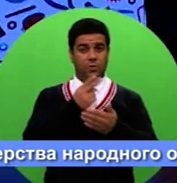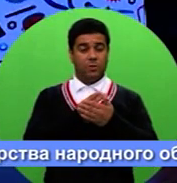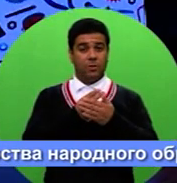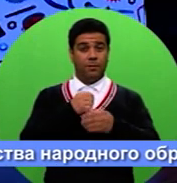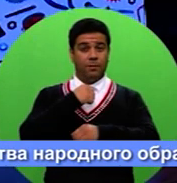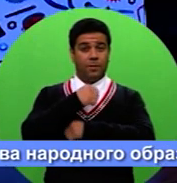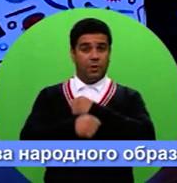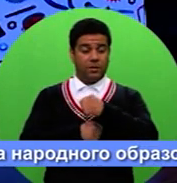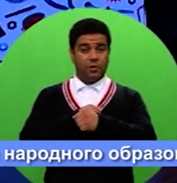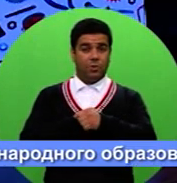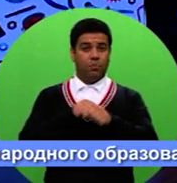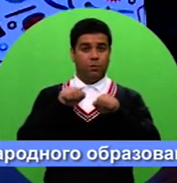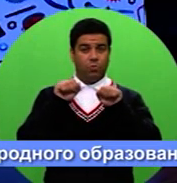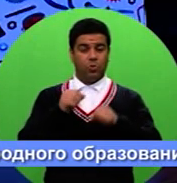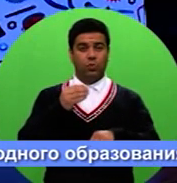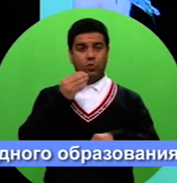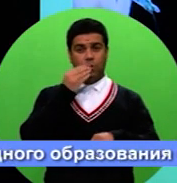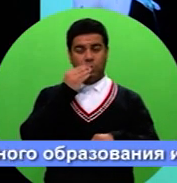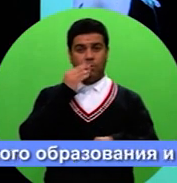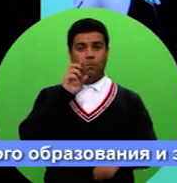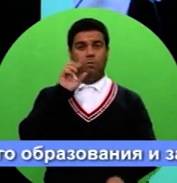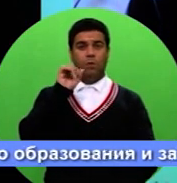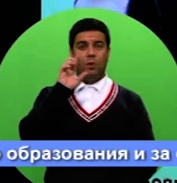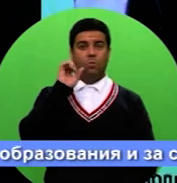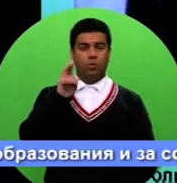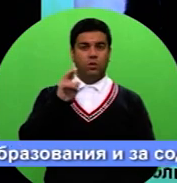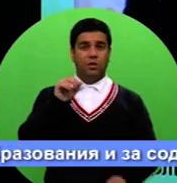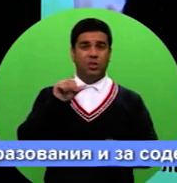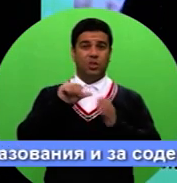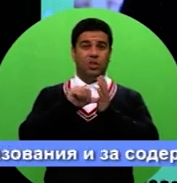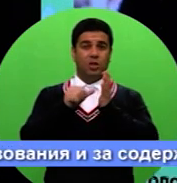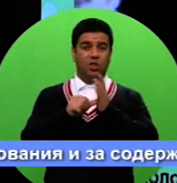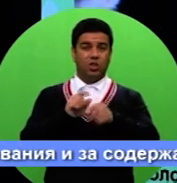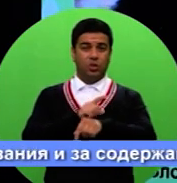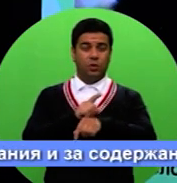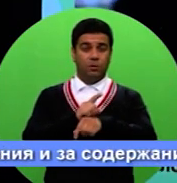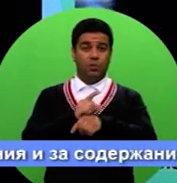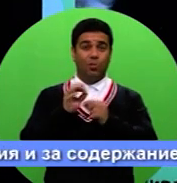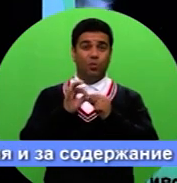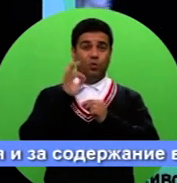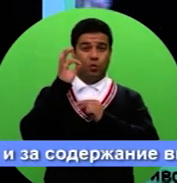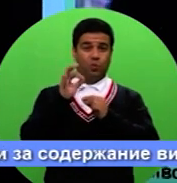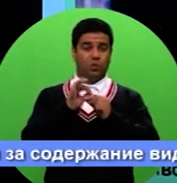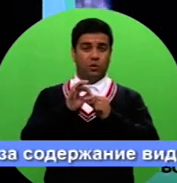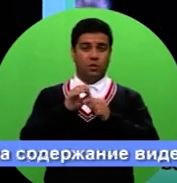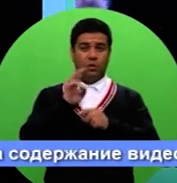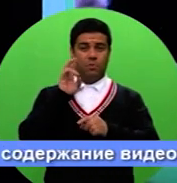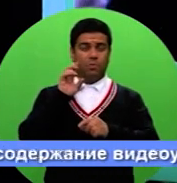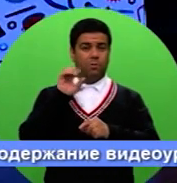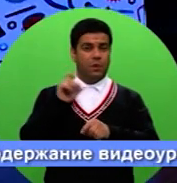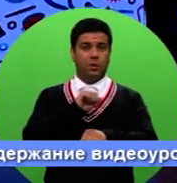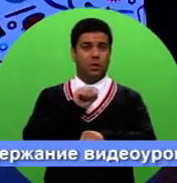Обратите, пожалуйста, внимание, панда может кушать бамбук 16 часов в сутки, не